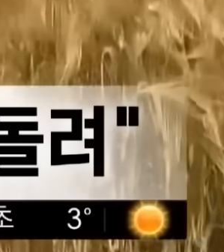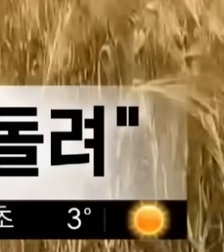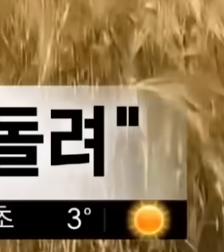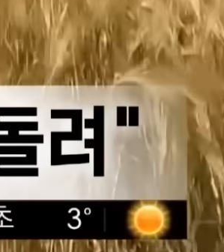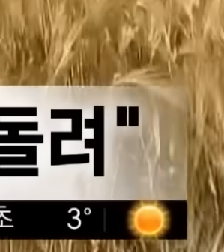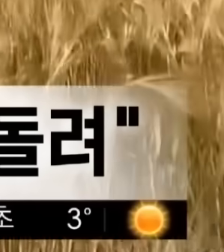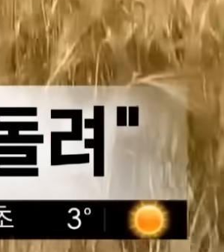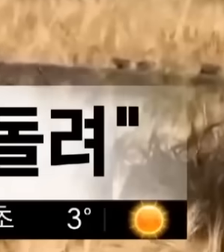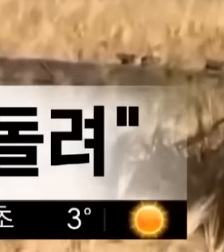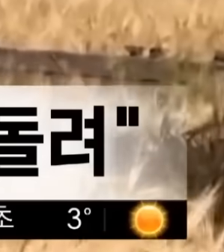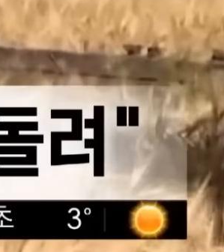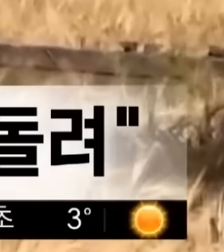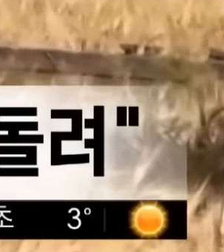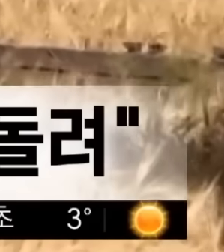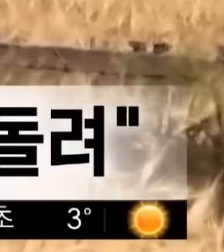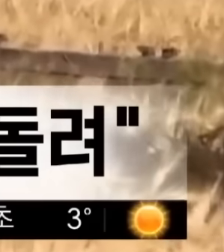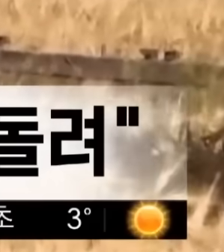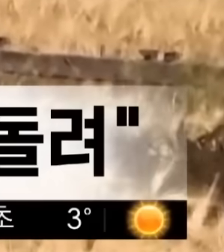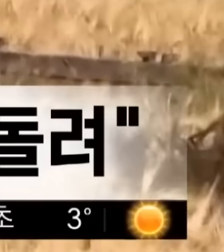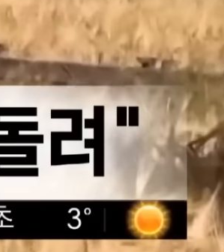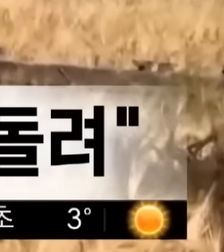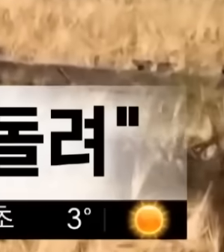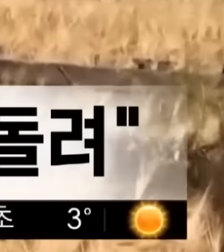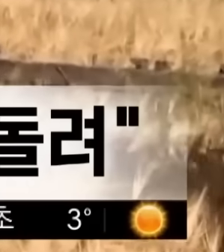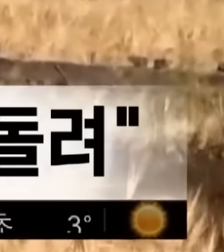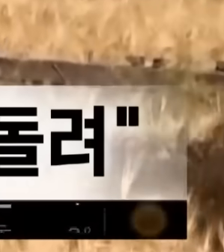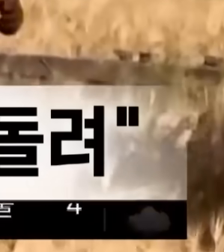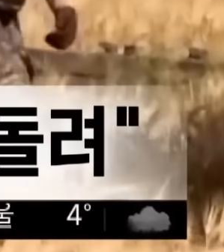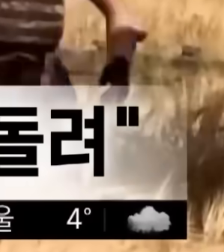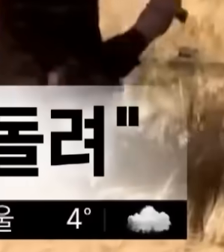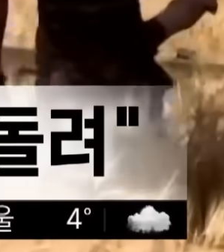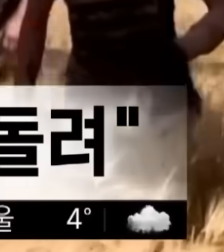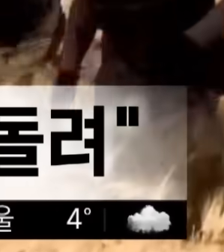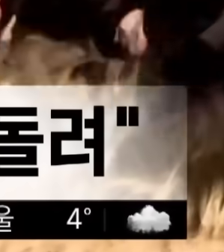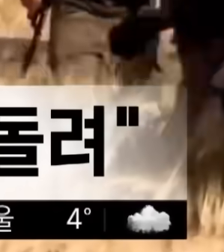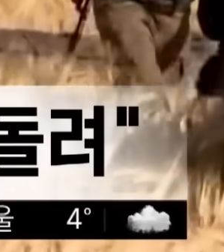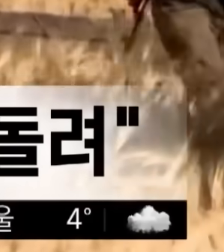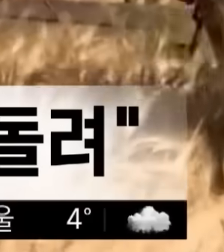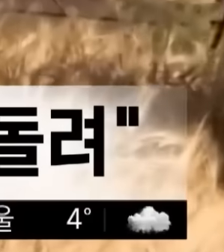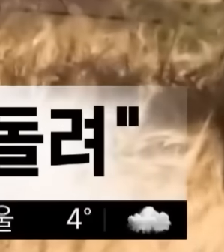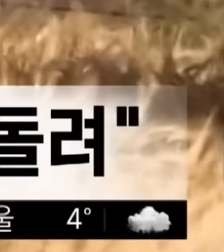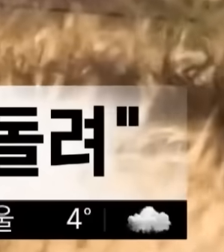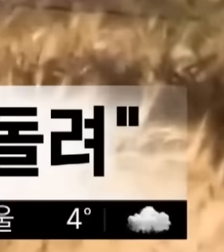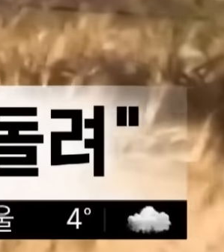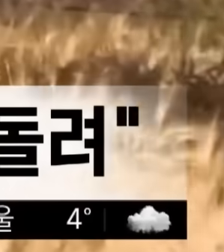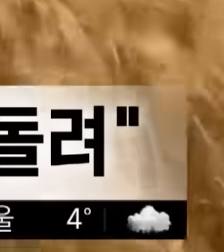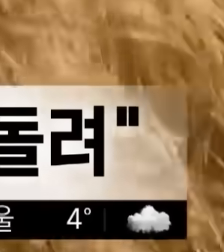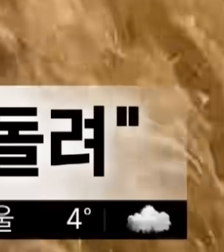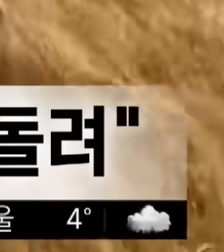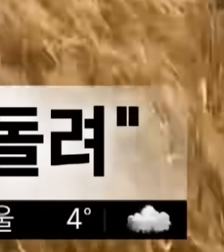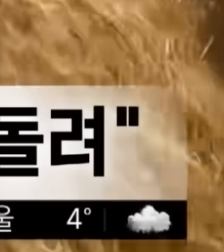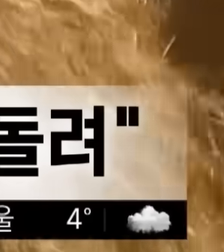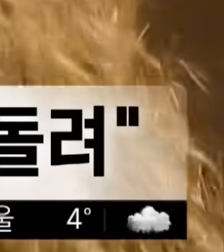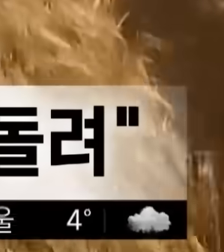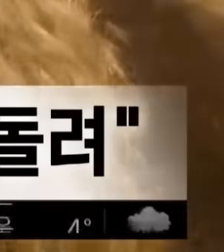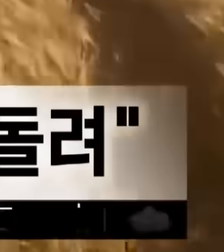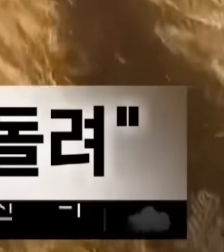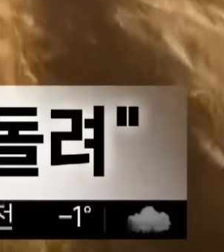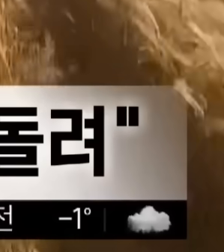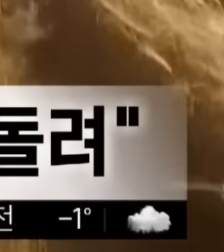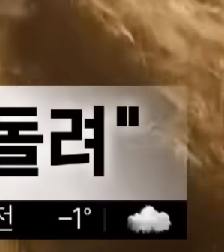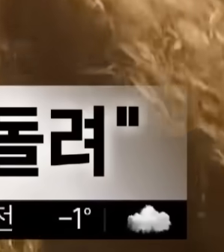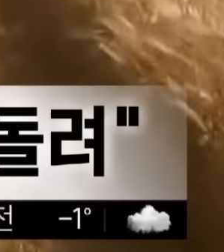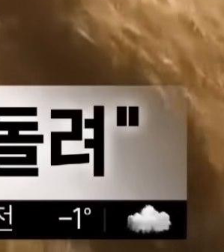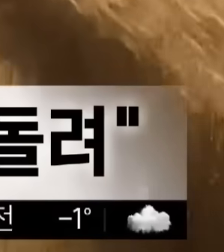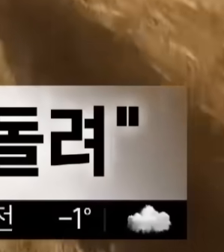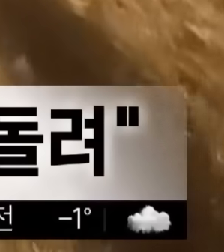필요한 우크라이나 수요의 10분의 1 정도밖에 공급이 안 되는 상황이었다는 겁니다. 이 때문에 백악관은 미국이